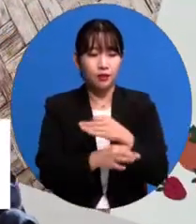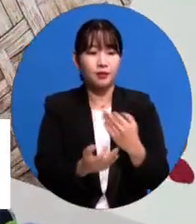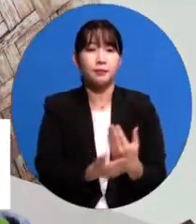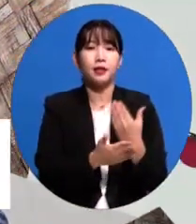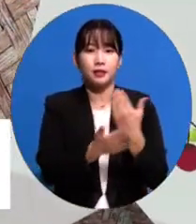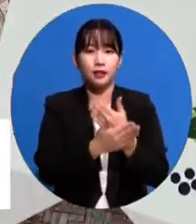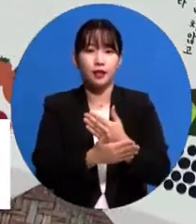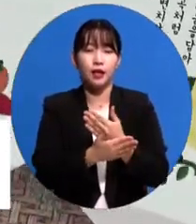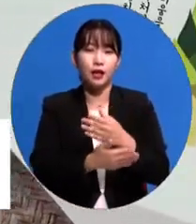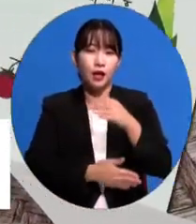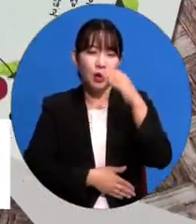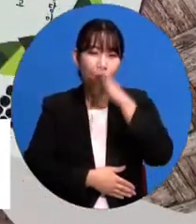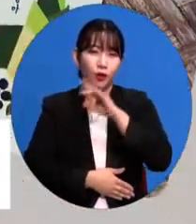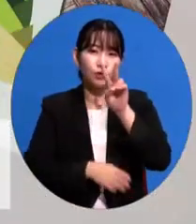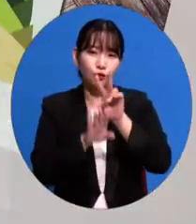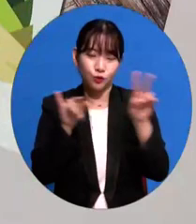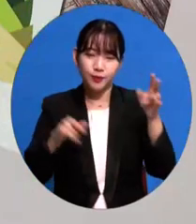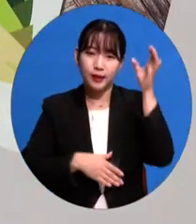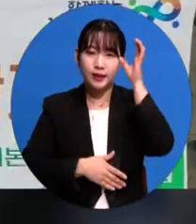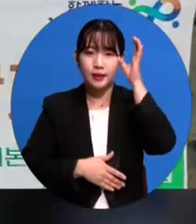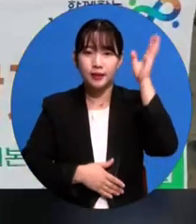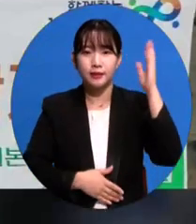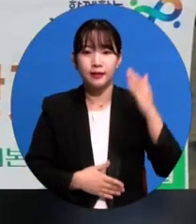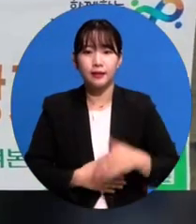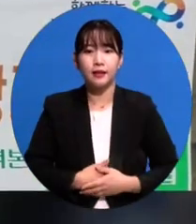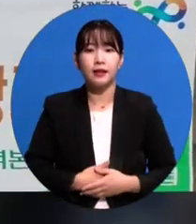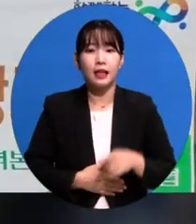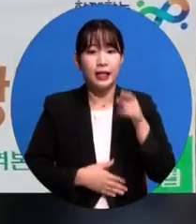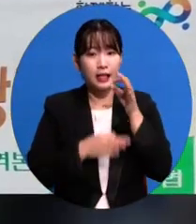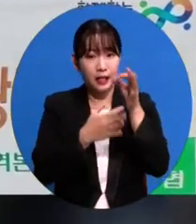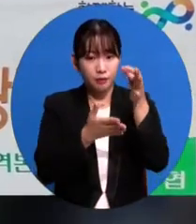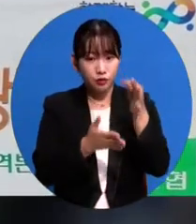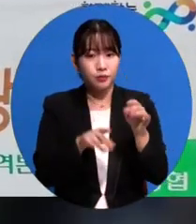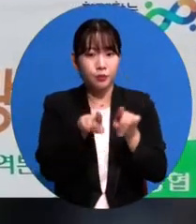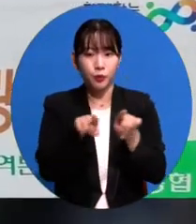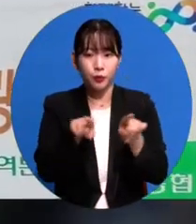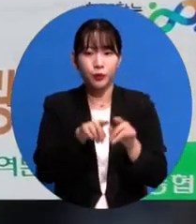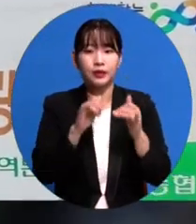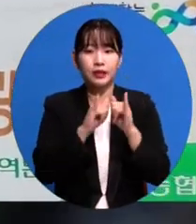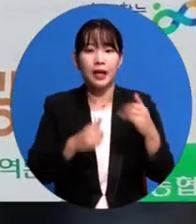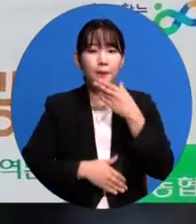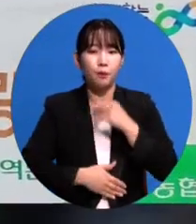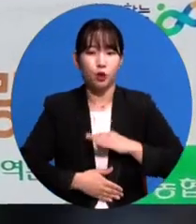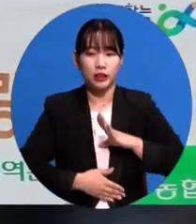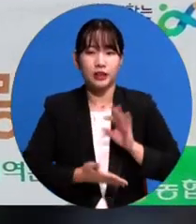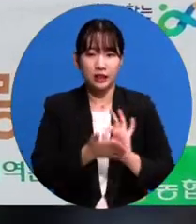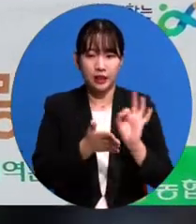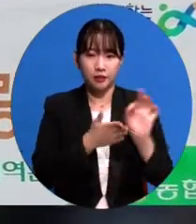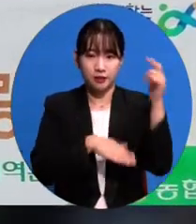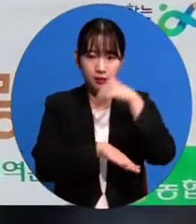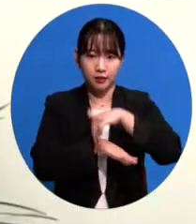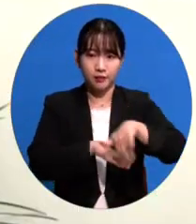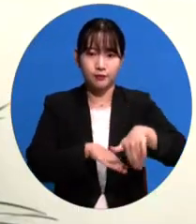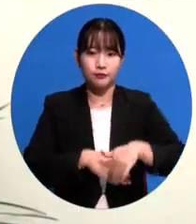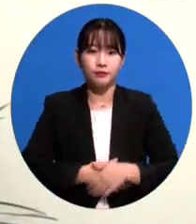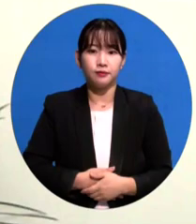활성화란 일석이조의 효과가 기대됩니다. 이 기부금은 주로 주민복리에 쓰여질 예정입니다.